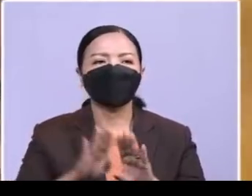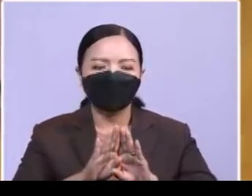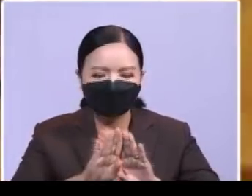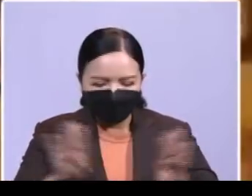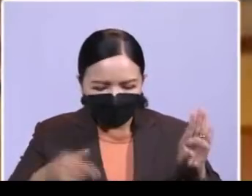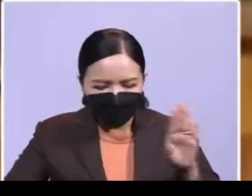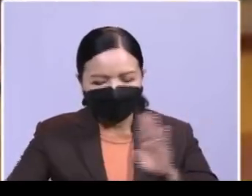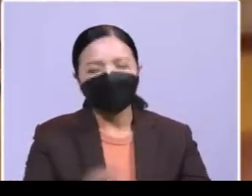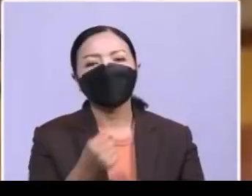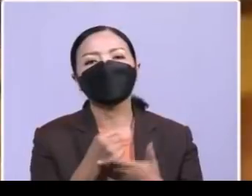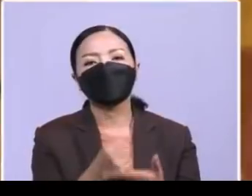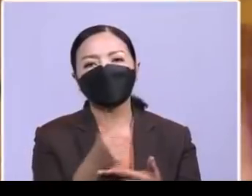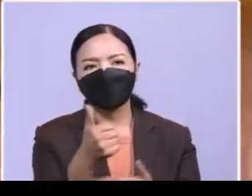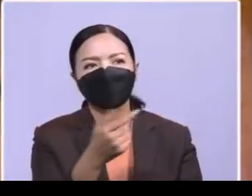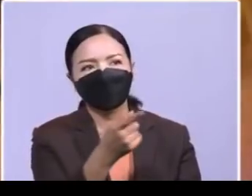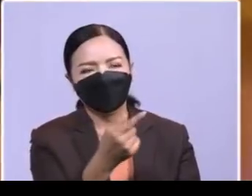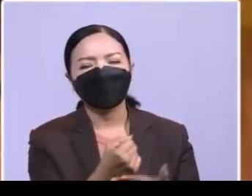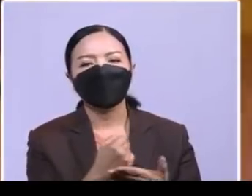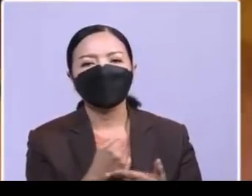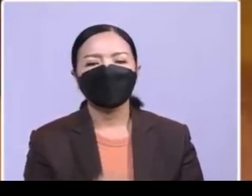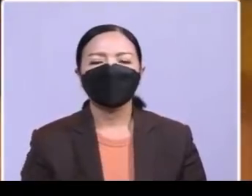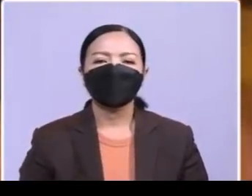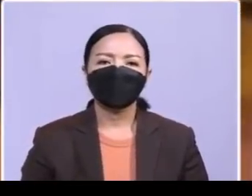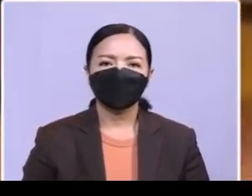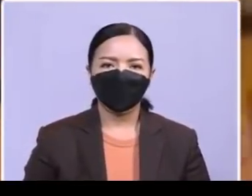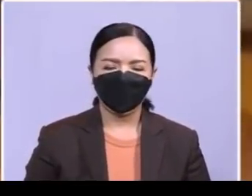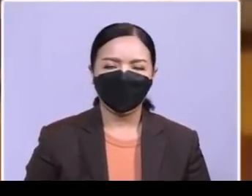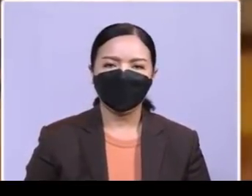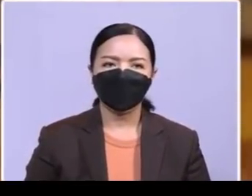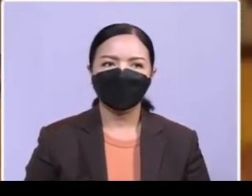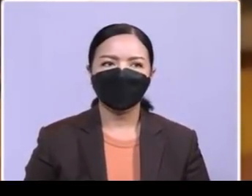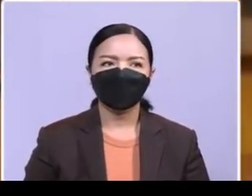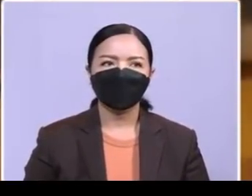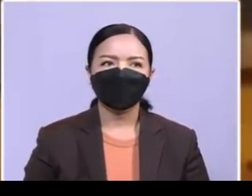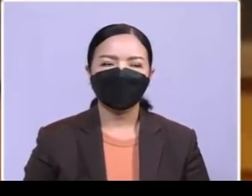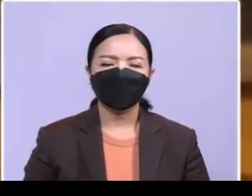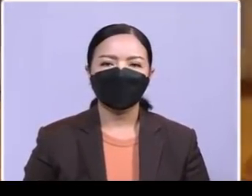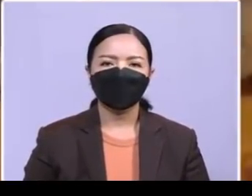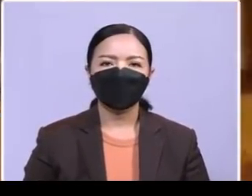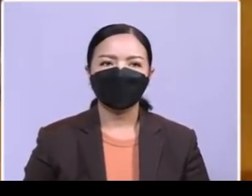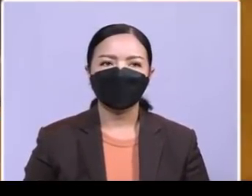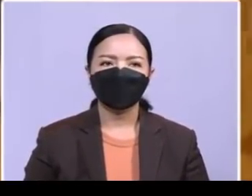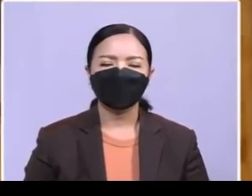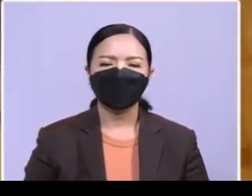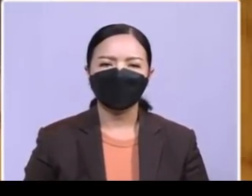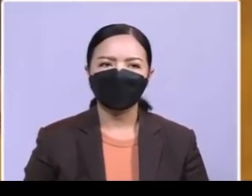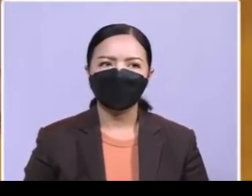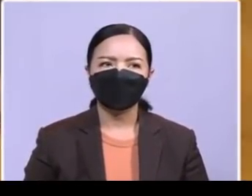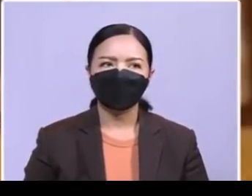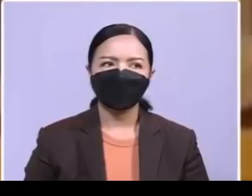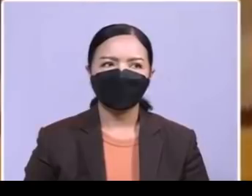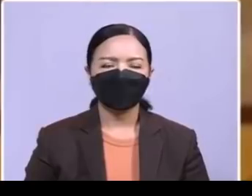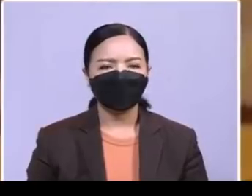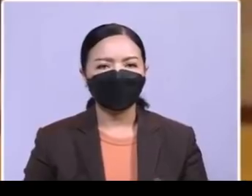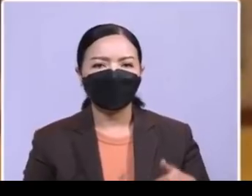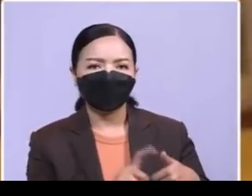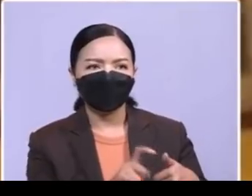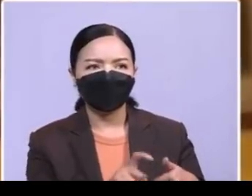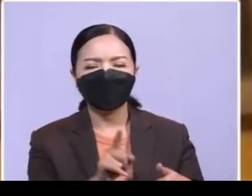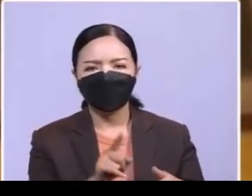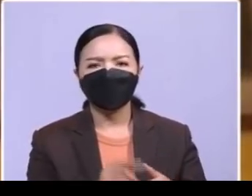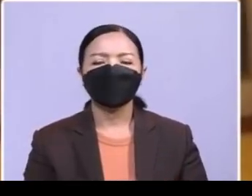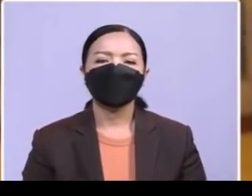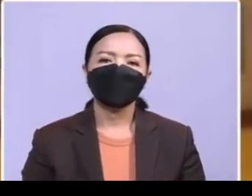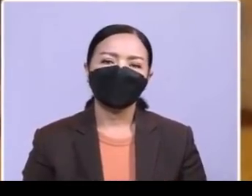หนี่หมายถึงว่าที่เปิดได้ก็คือเจ้าหน้าที่ต้องมาช่วยเหลือนี่นะฮะโอ้โหนี่นะครับแล้วก็ไปสอบถามอาสาสมัครเขาก็บอกว่าคือเขาได้รับแจ้งนี่แ